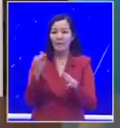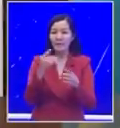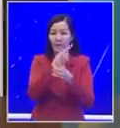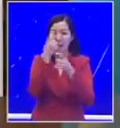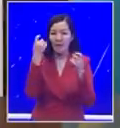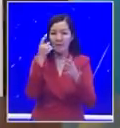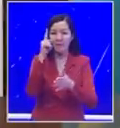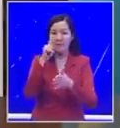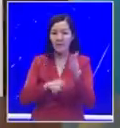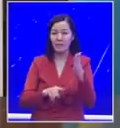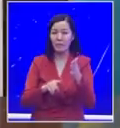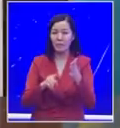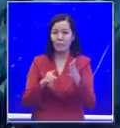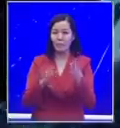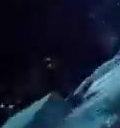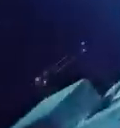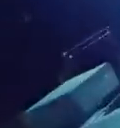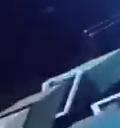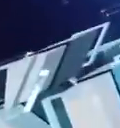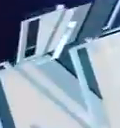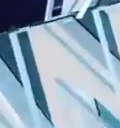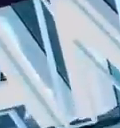хабарламалардан мәлімет алуға шақырамын.